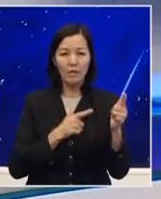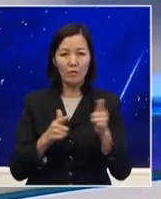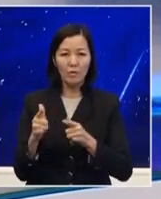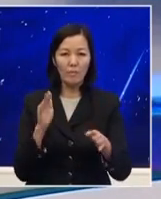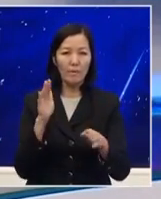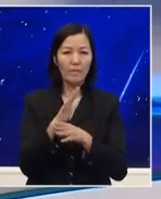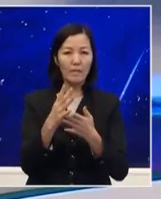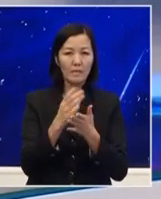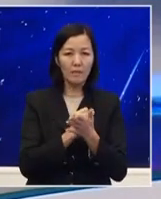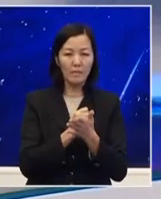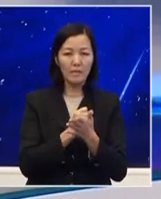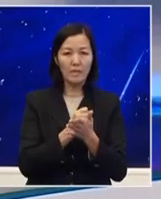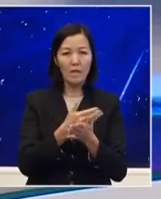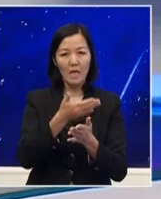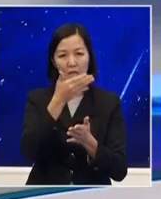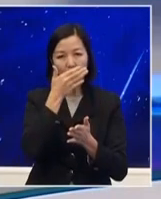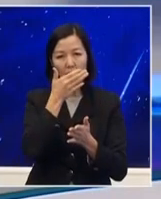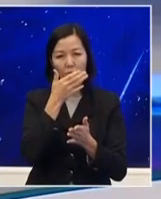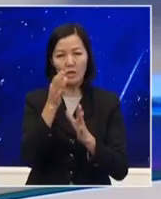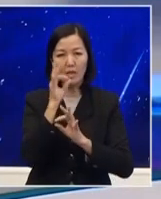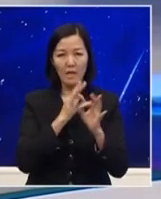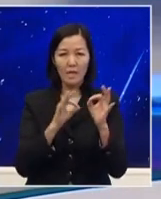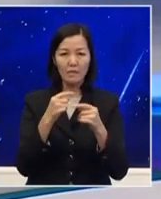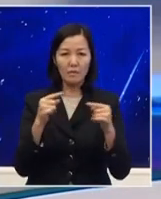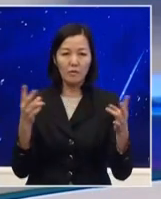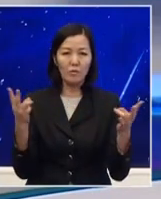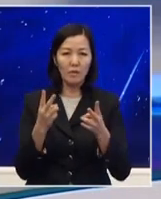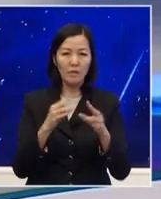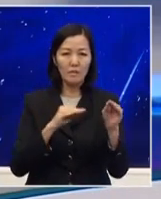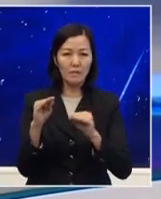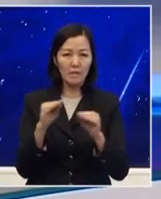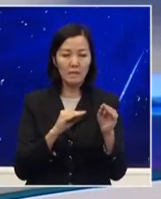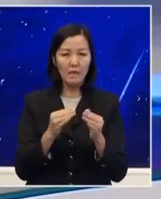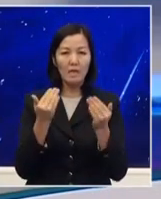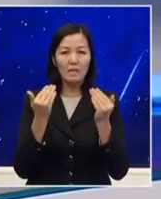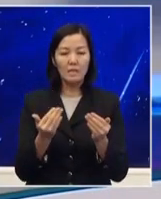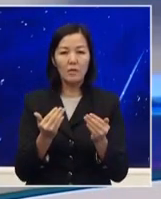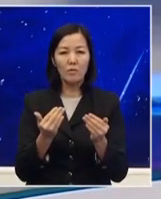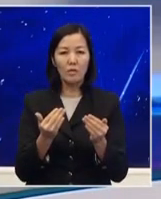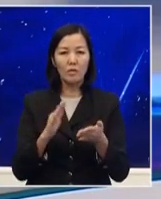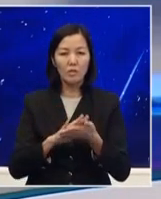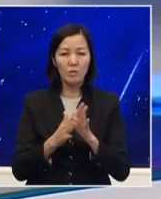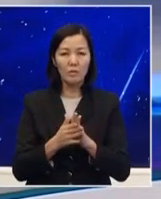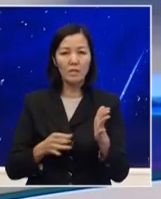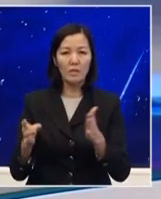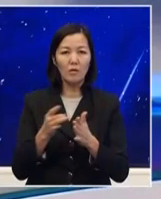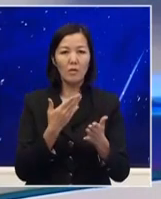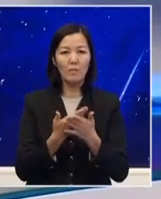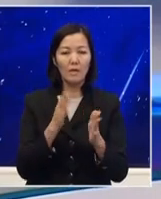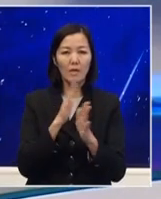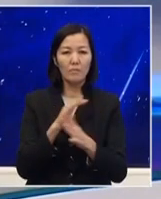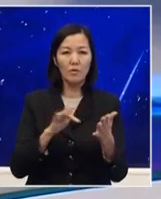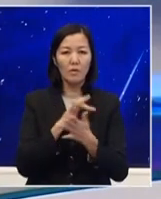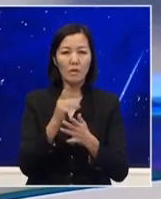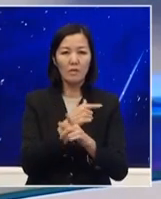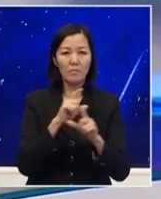пополняя запасы кислородных аппаратов, лекарств и другого необходимого арсенала средств. С текущей ситуацией в регионе на примере Капшагайской